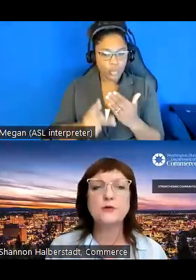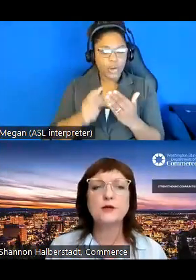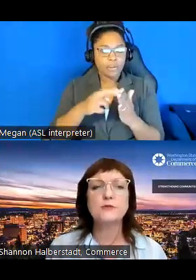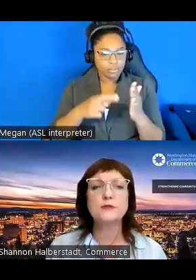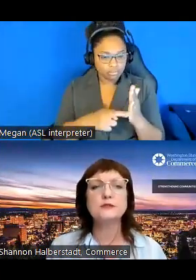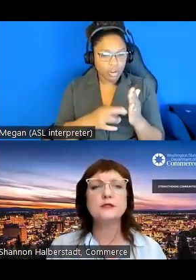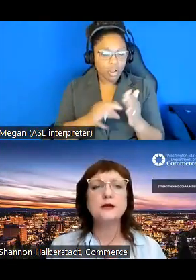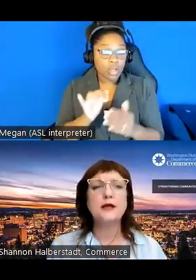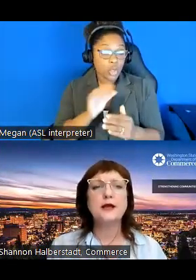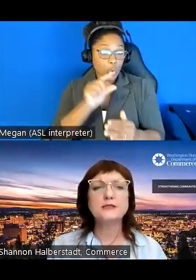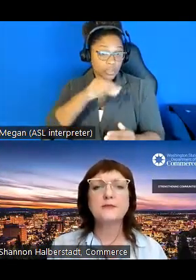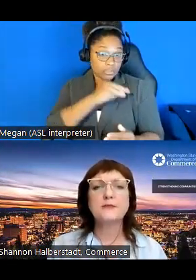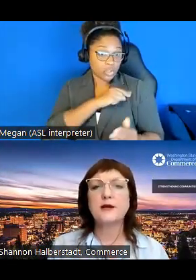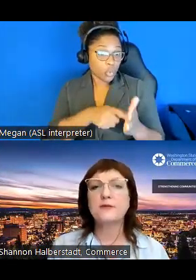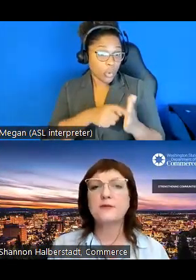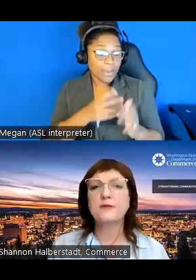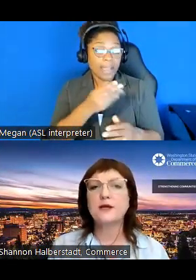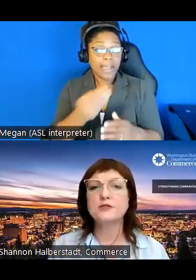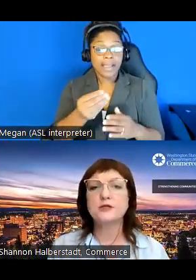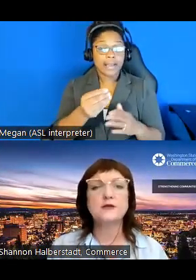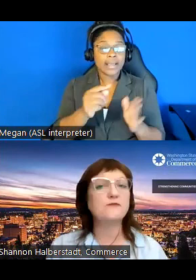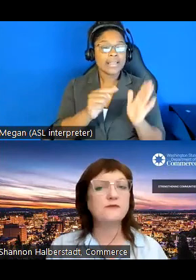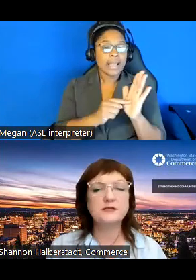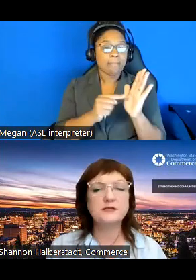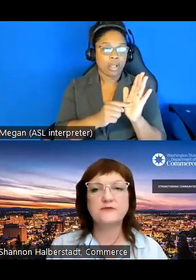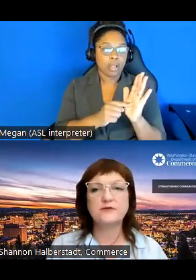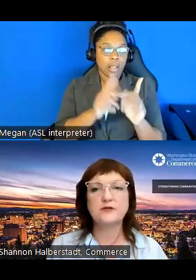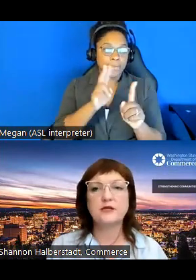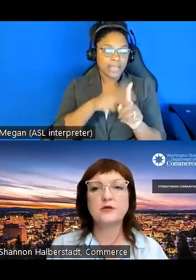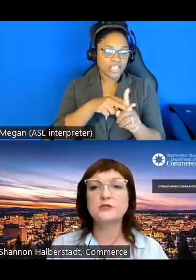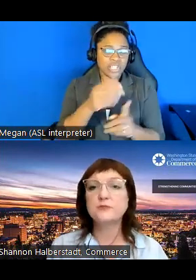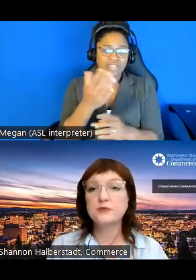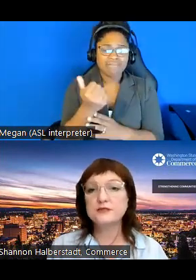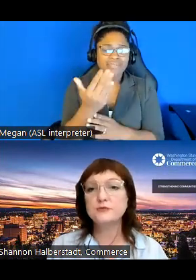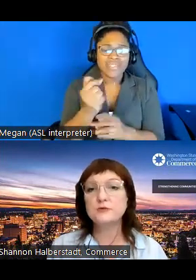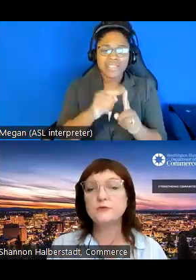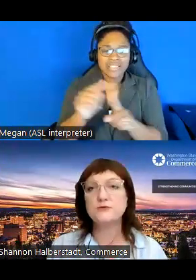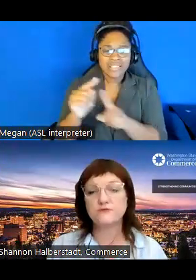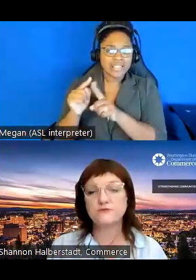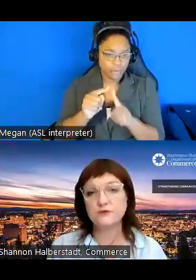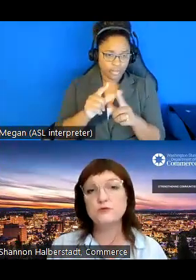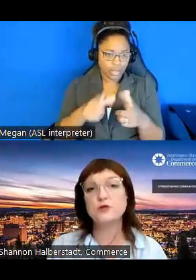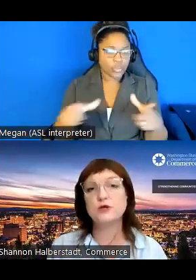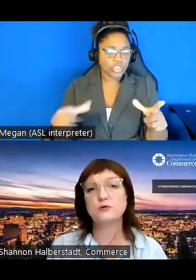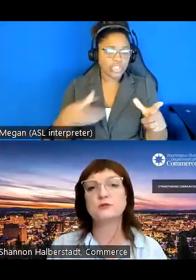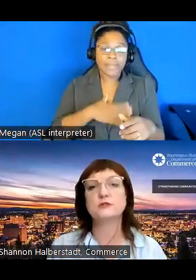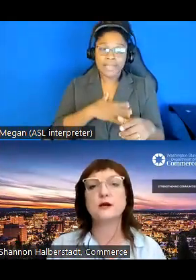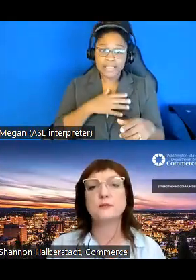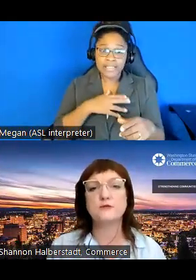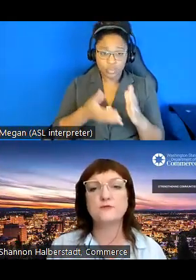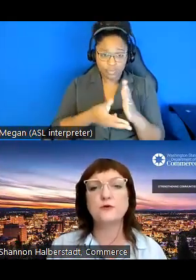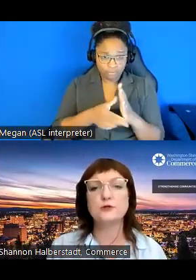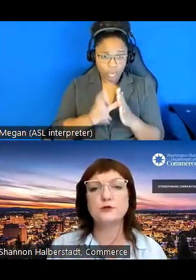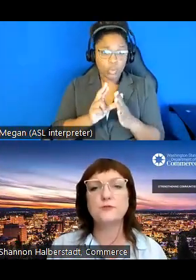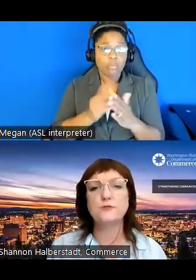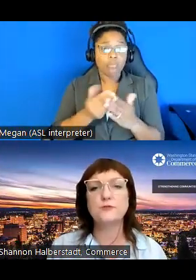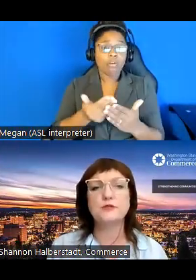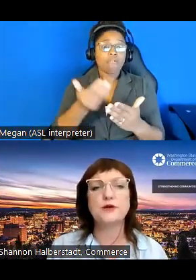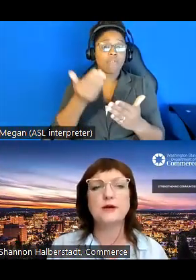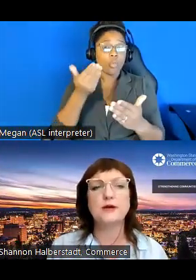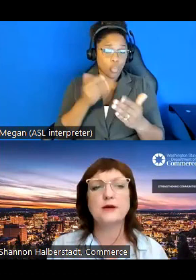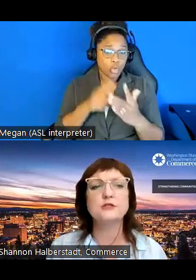자주 묻는 질문도 나오고 가이드라인도 나오고 그 중에 자격 기준들이 나옵니다. 15개의